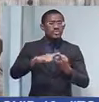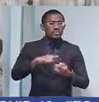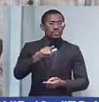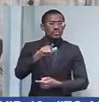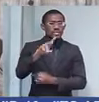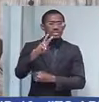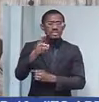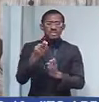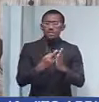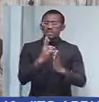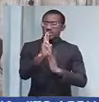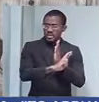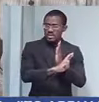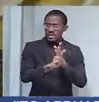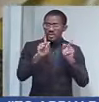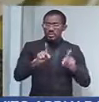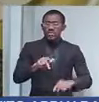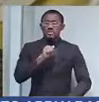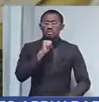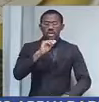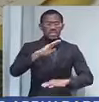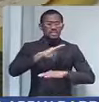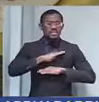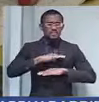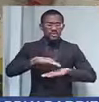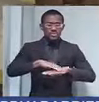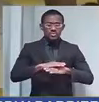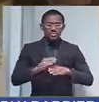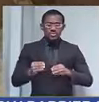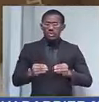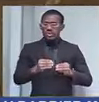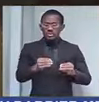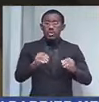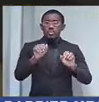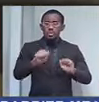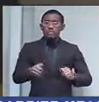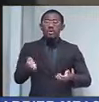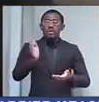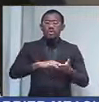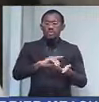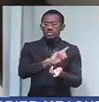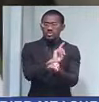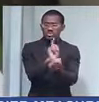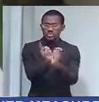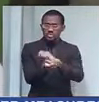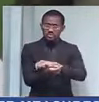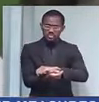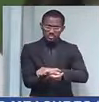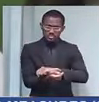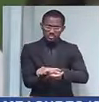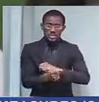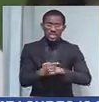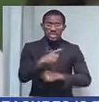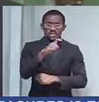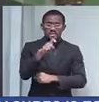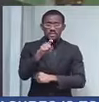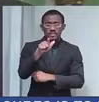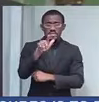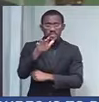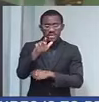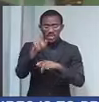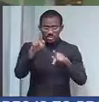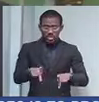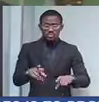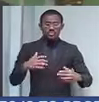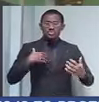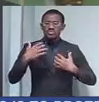permettre à ceux qui n'étaient pas satisfaits de leur orientation d'introduire des recours. 125 recours ont été introduits